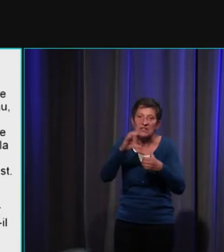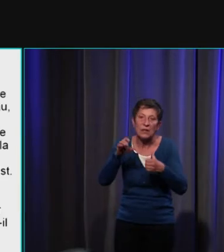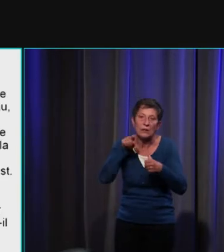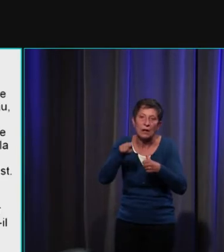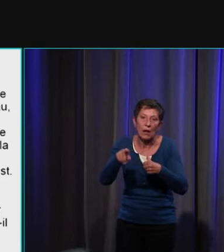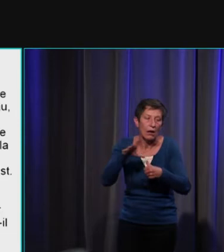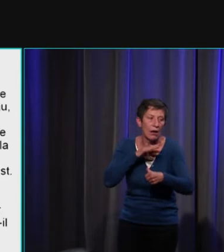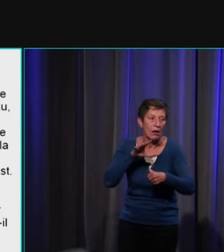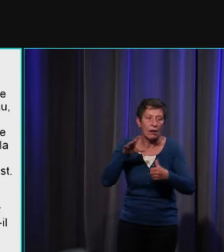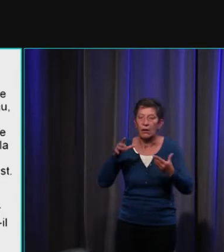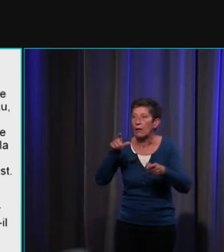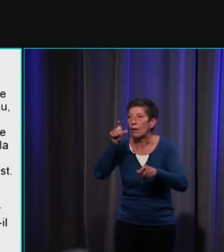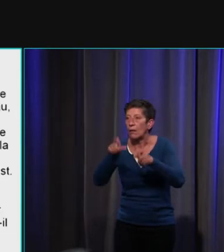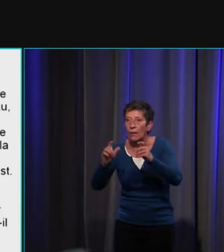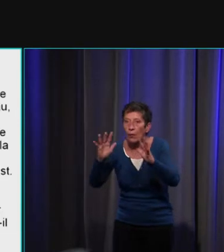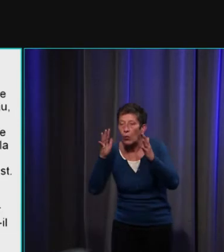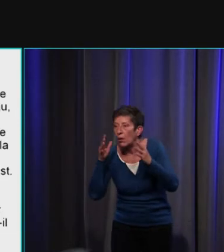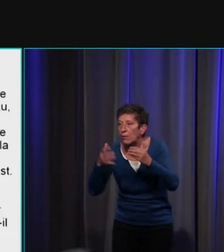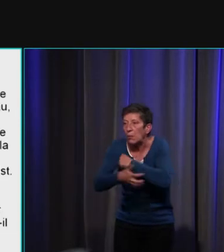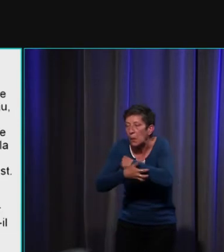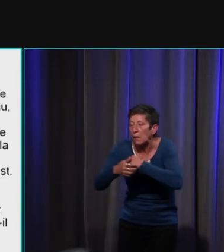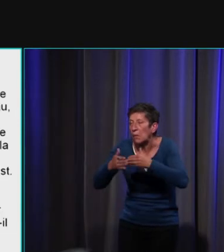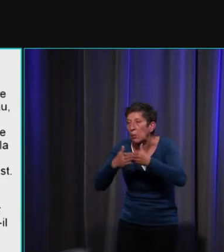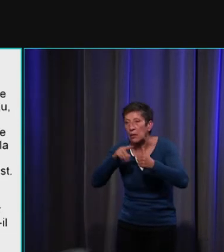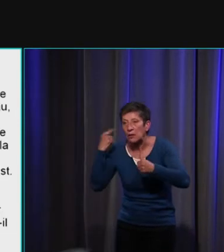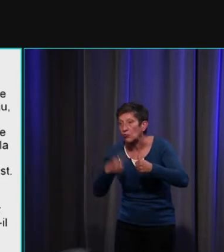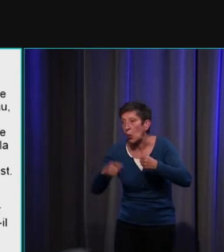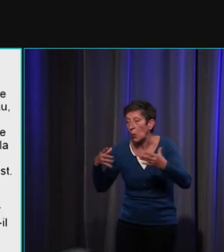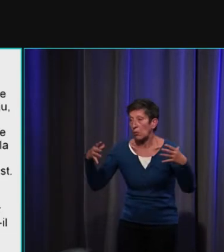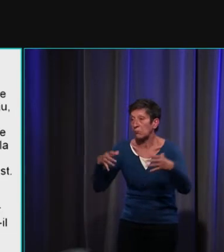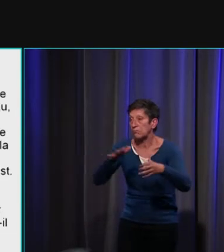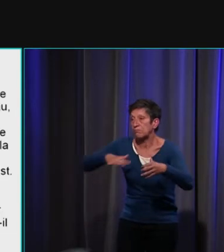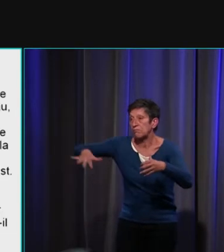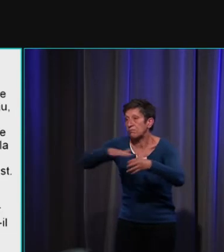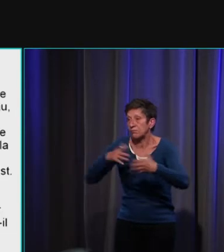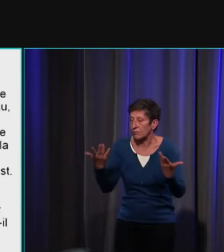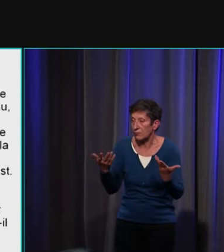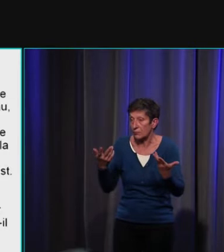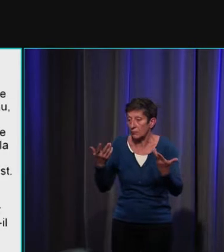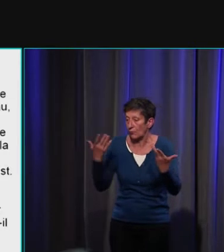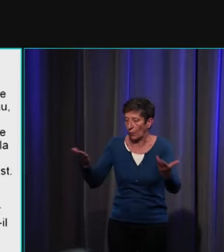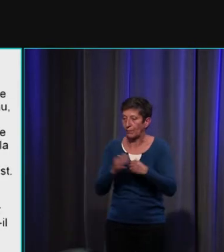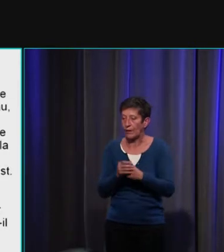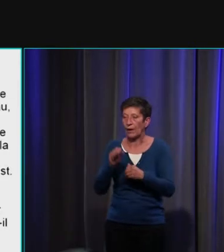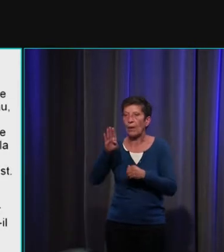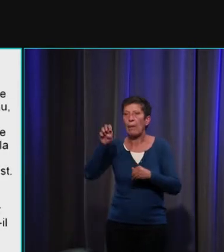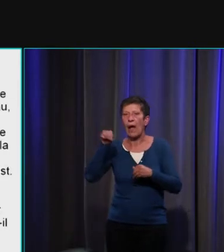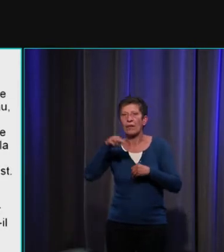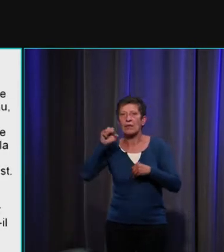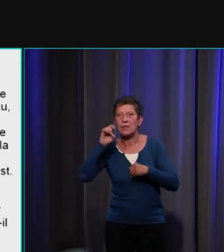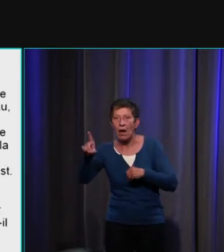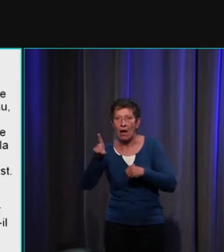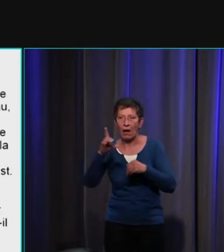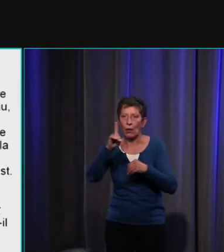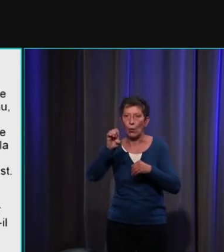ermites dans les bois près de dijon et bien bernard de clairvaux arrive à cîteaux avec